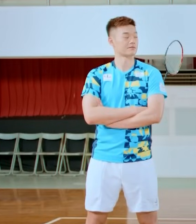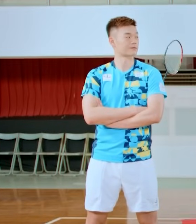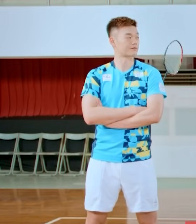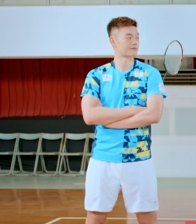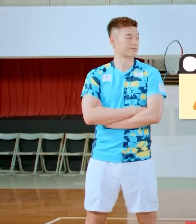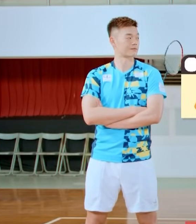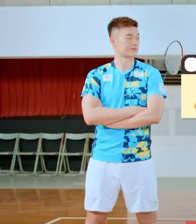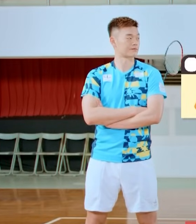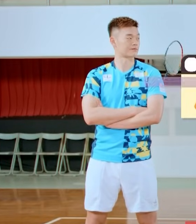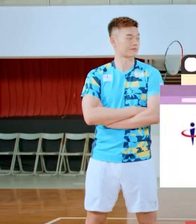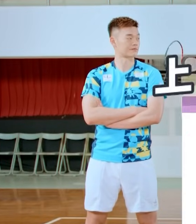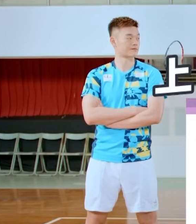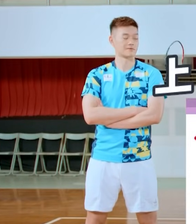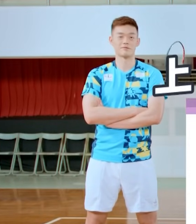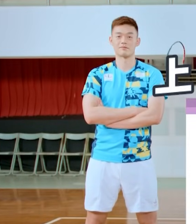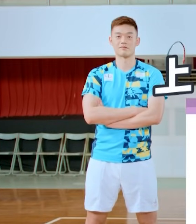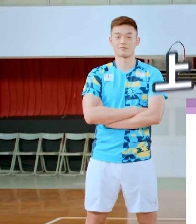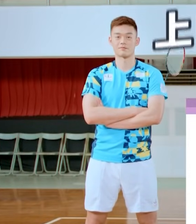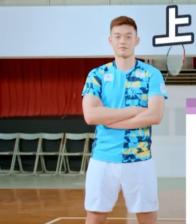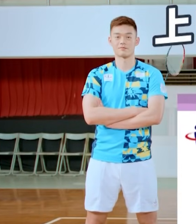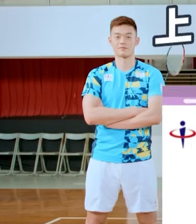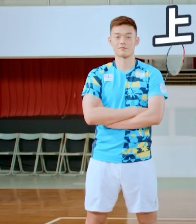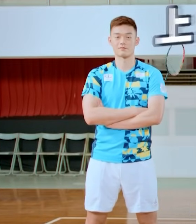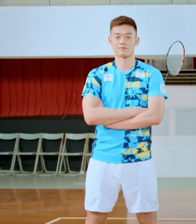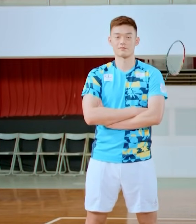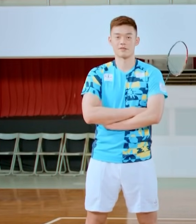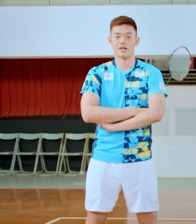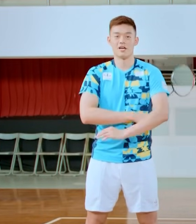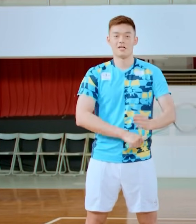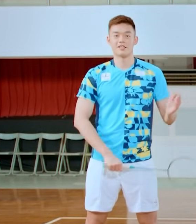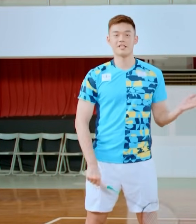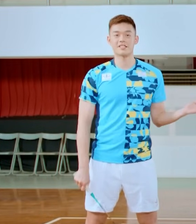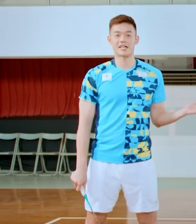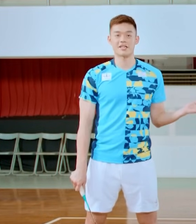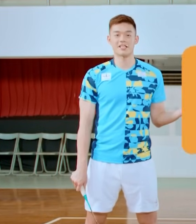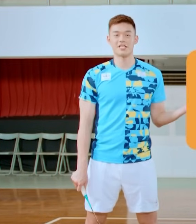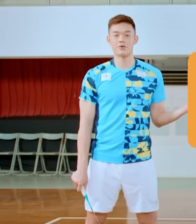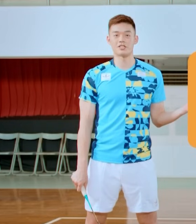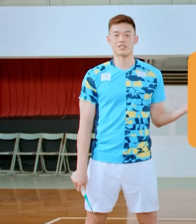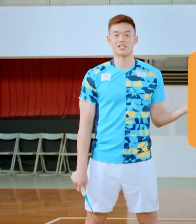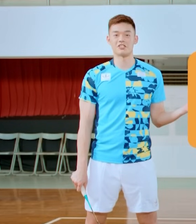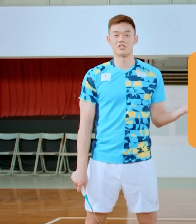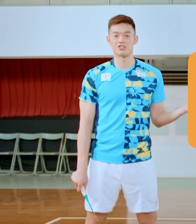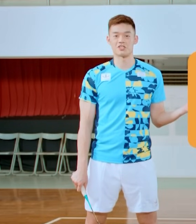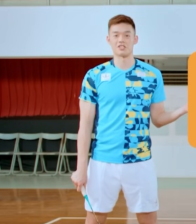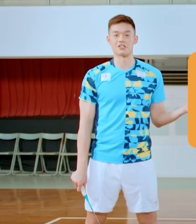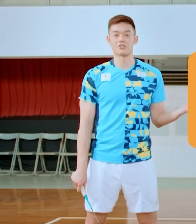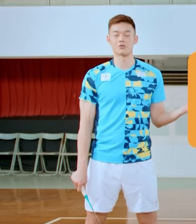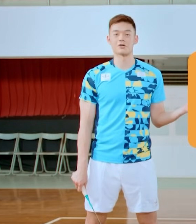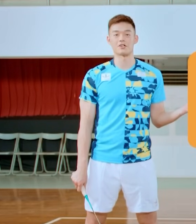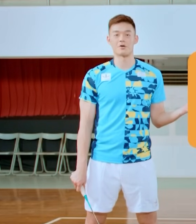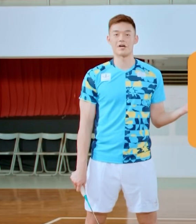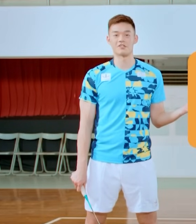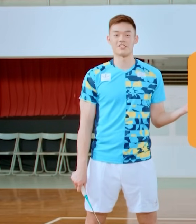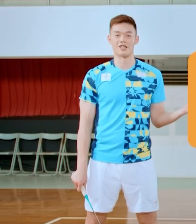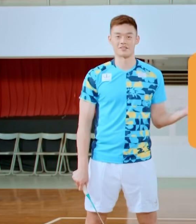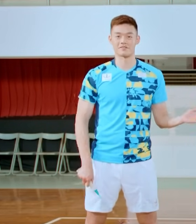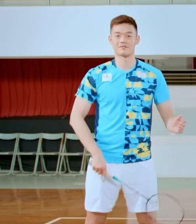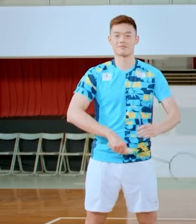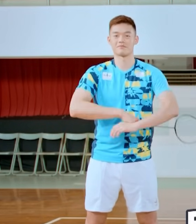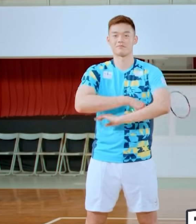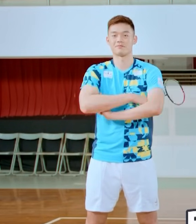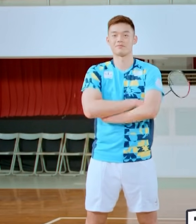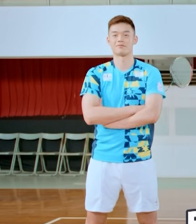分明的选举消息总唔得心，你总算领用张查询张案情。113年1月13人点起始，就算投票你